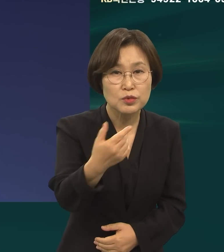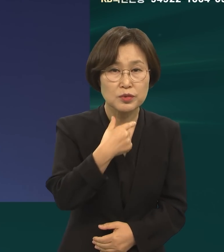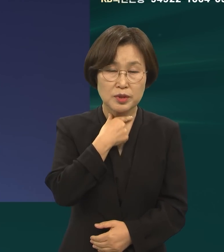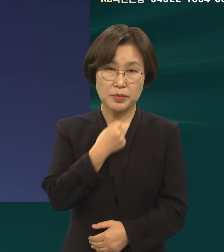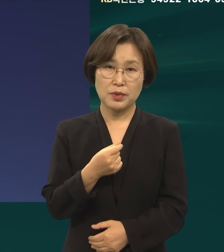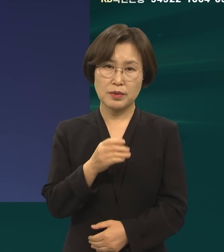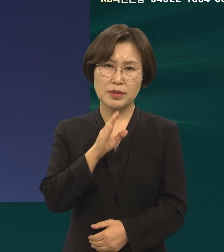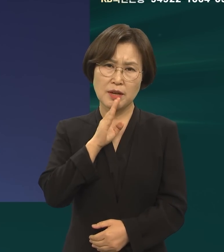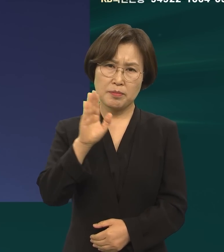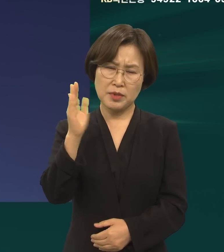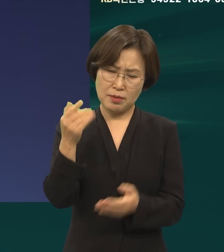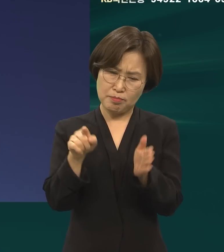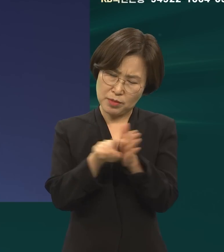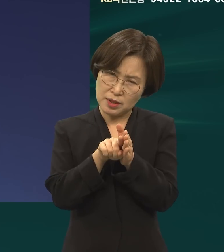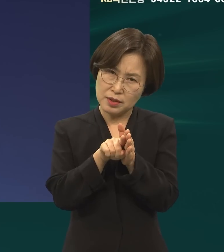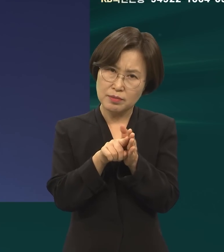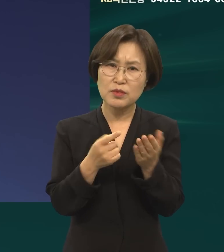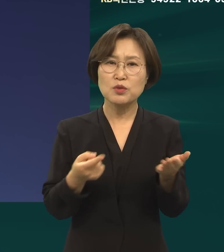참된 믿음을 가지기 위해서.